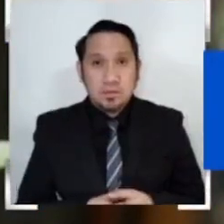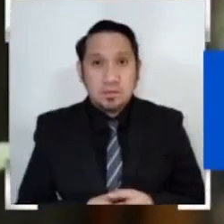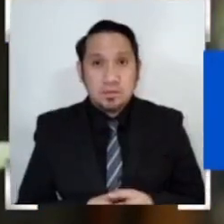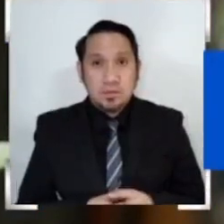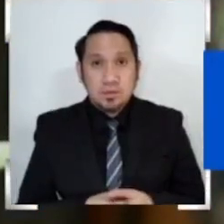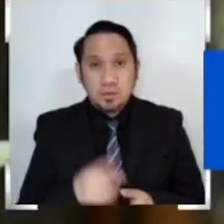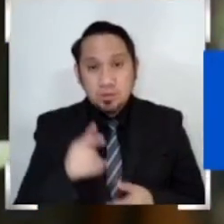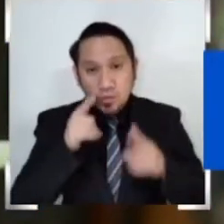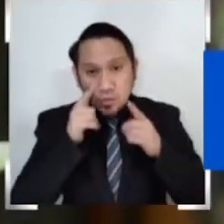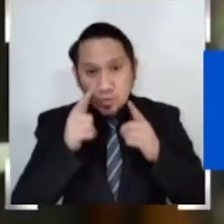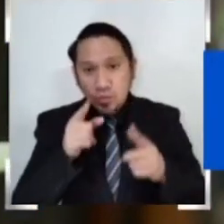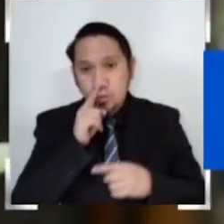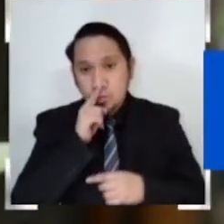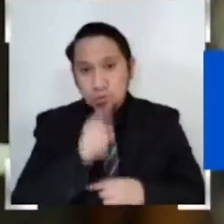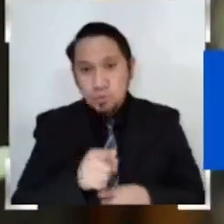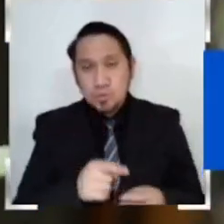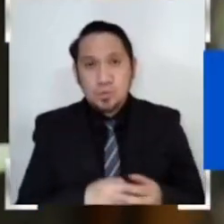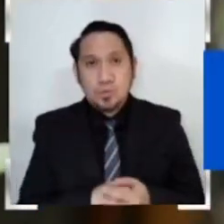Like, hindi siya galing sa